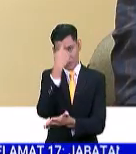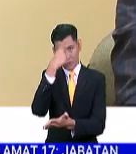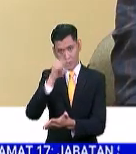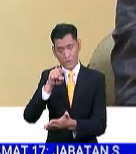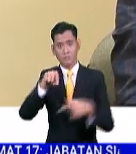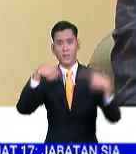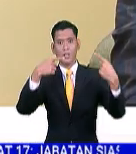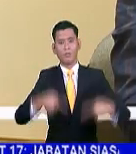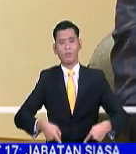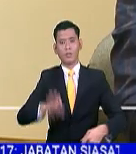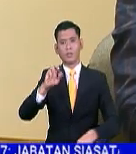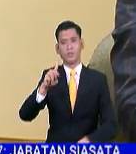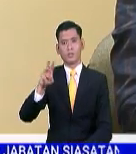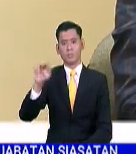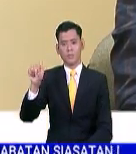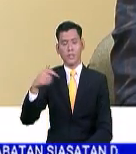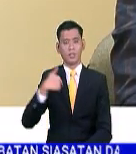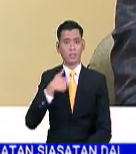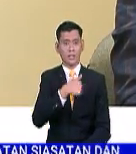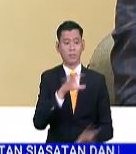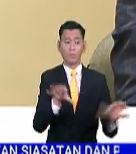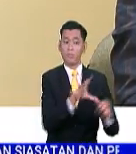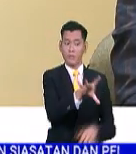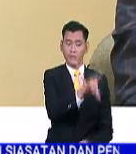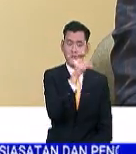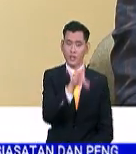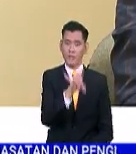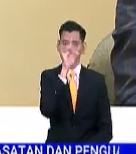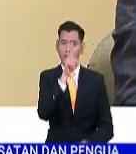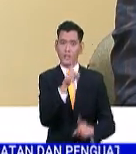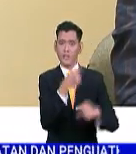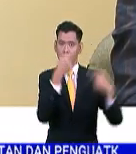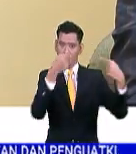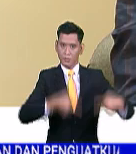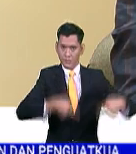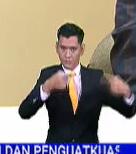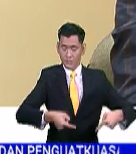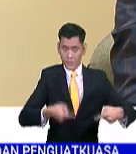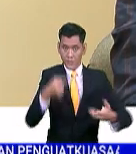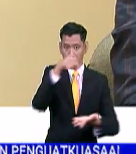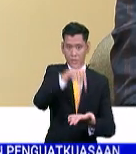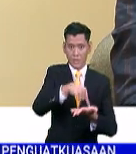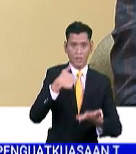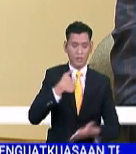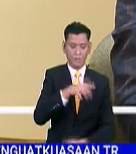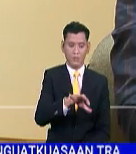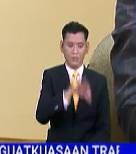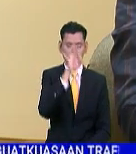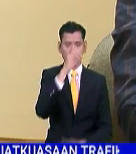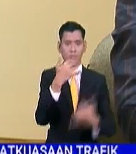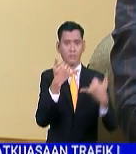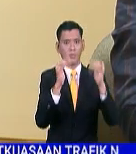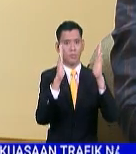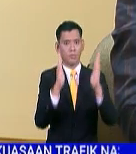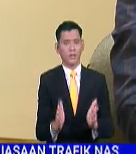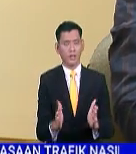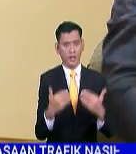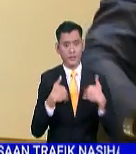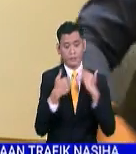Di samping kita membuat kejohanan pegar remaja juga, kita untuk mengenal pasti pemain-pemain yang